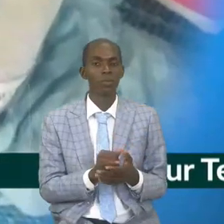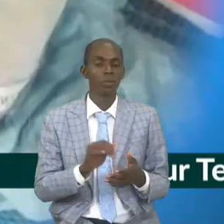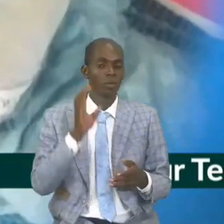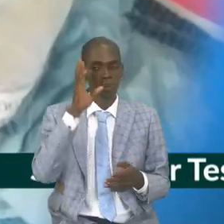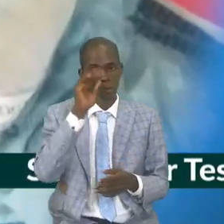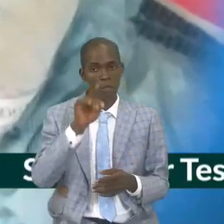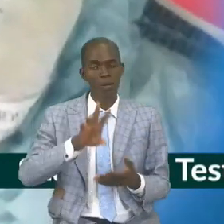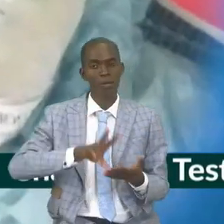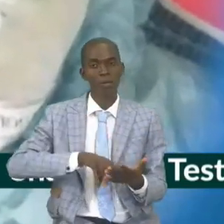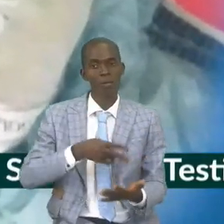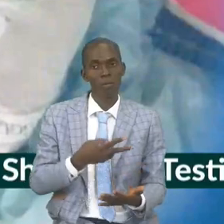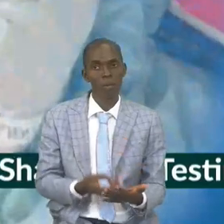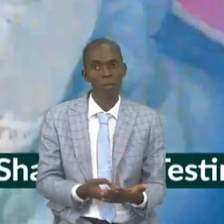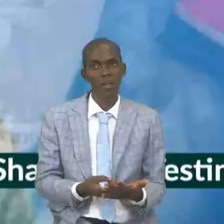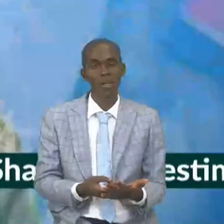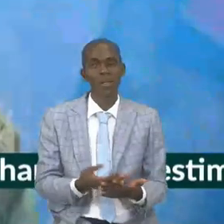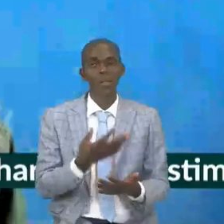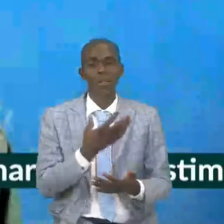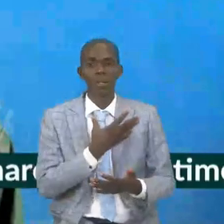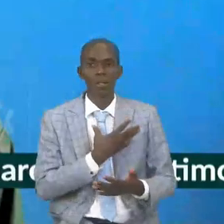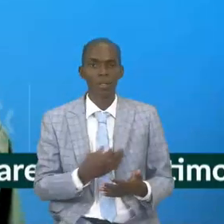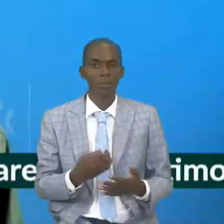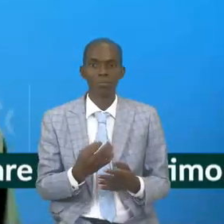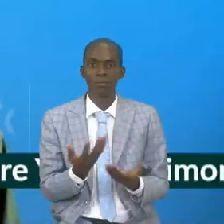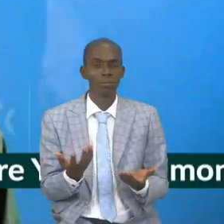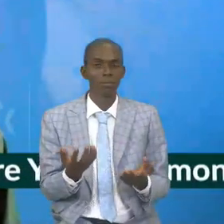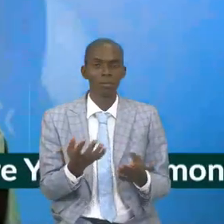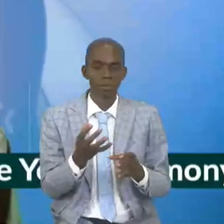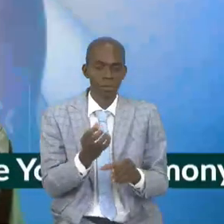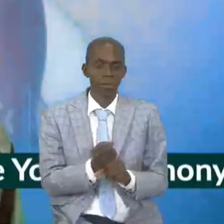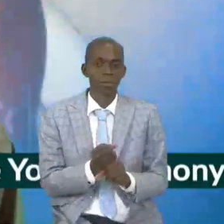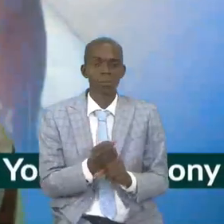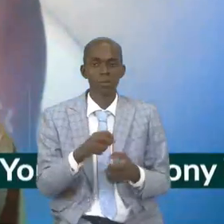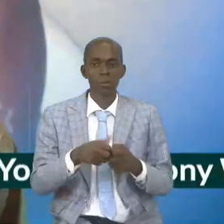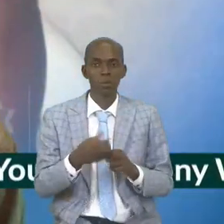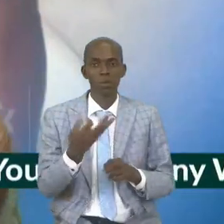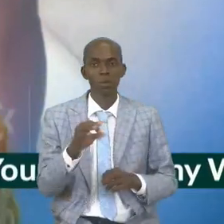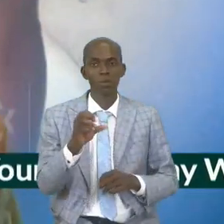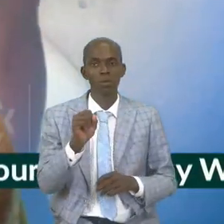J'étais tombé. Et j'étais frappé d'AVC.